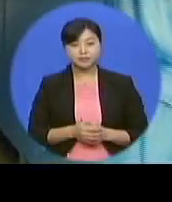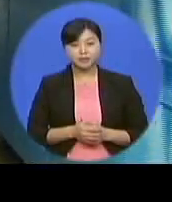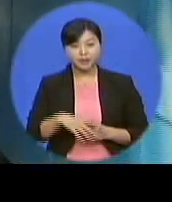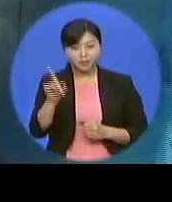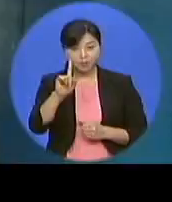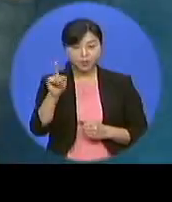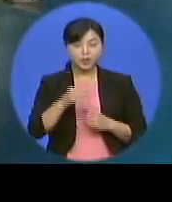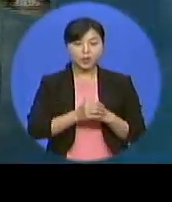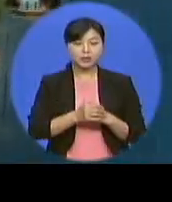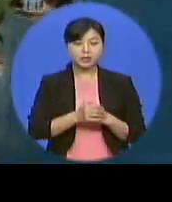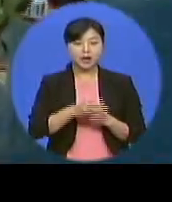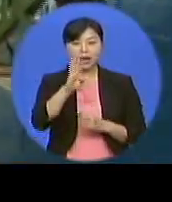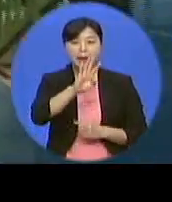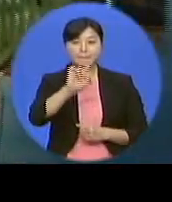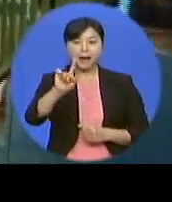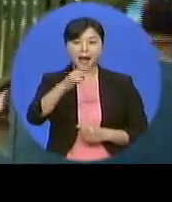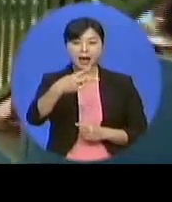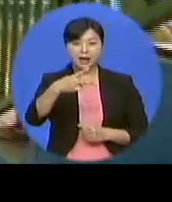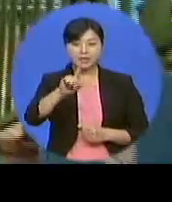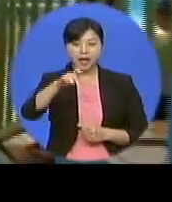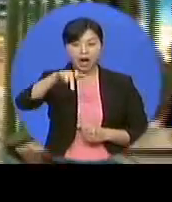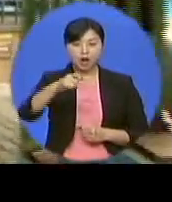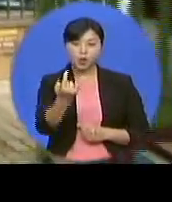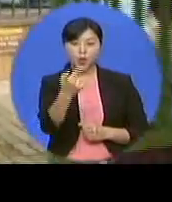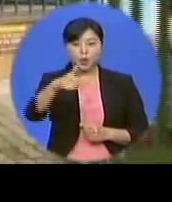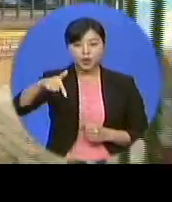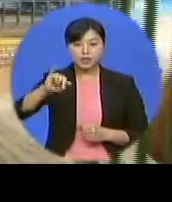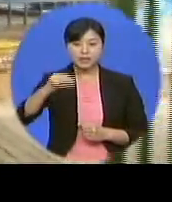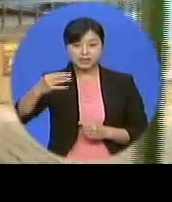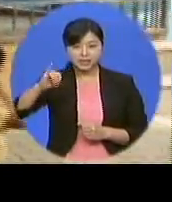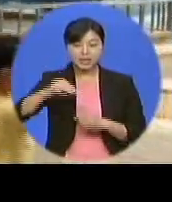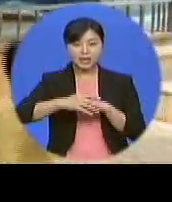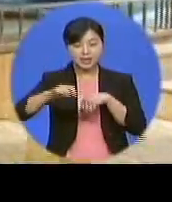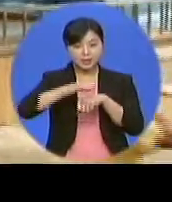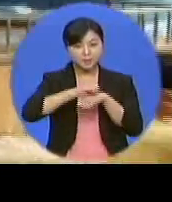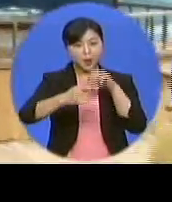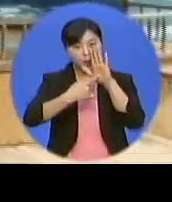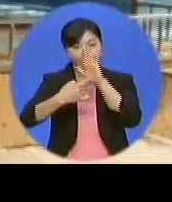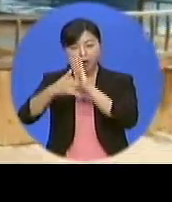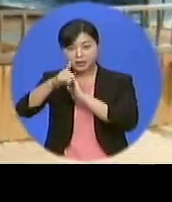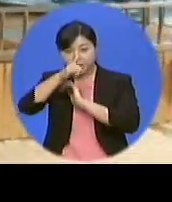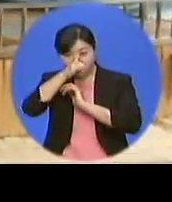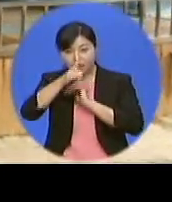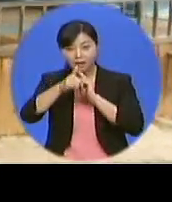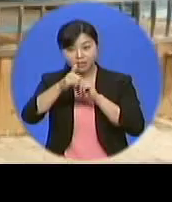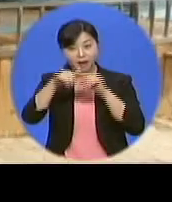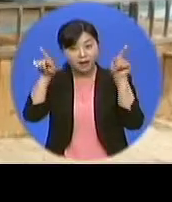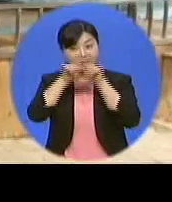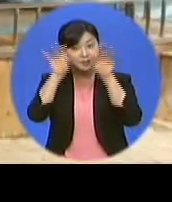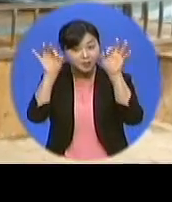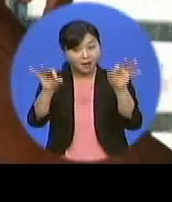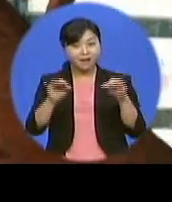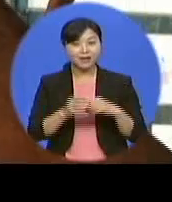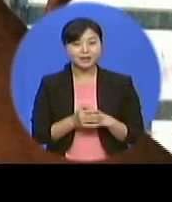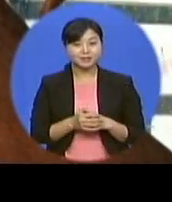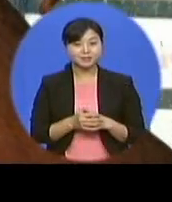이곳에서도 바다 코끼리의 특별한 공연이 펼쳐지고 있었는데요. 잠시 그 공연을 감상해 볼까요?